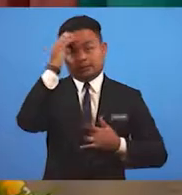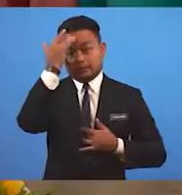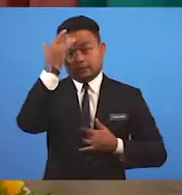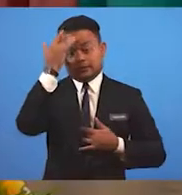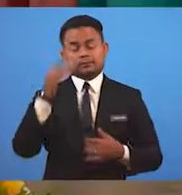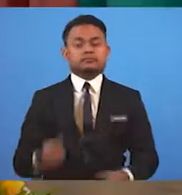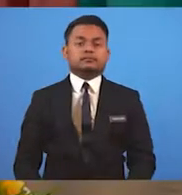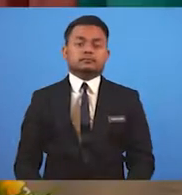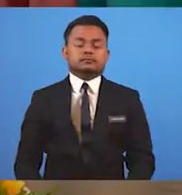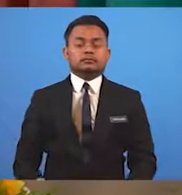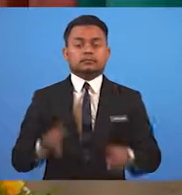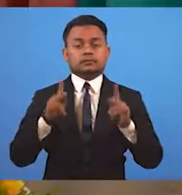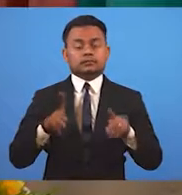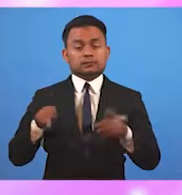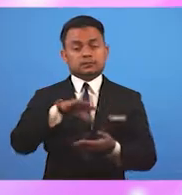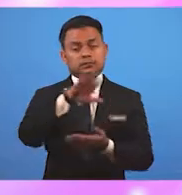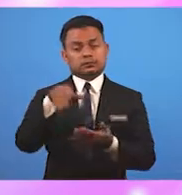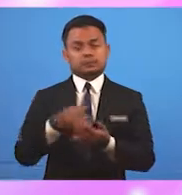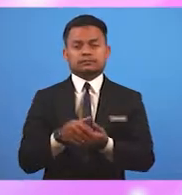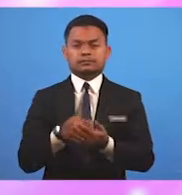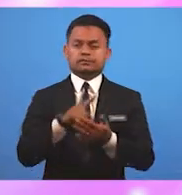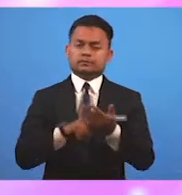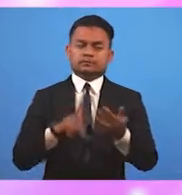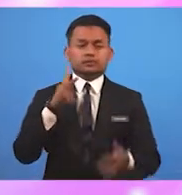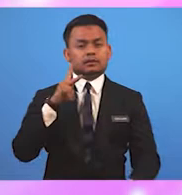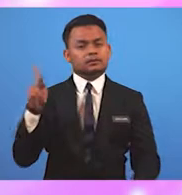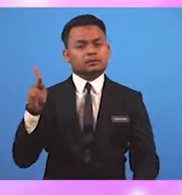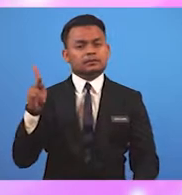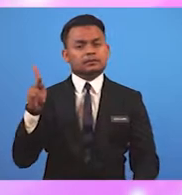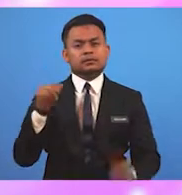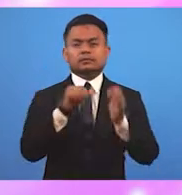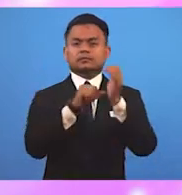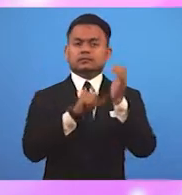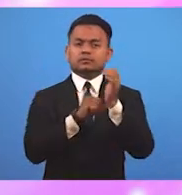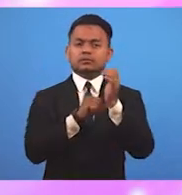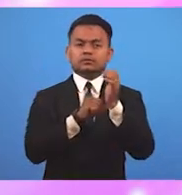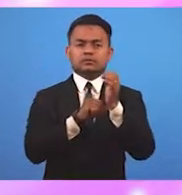Para pelajar sekalian, apakah yang dimaksudkan dengan penyakit ikan?